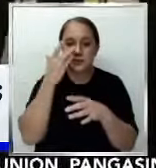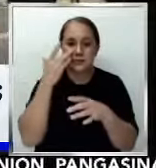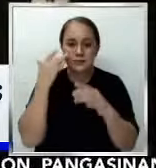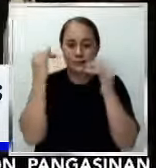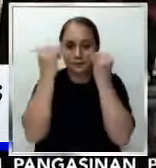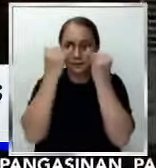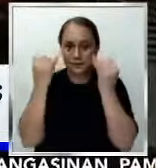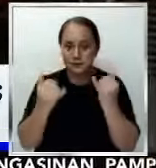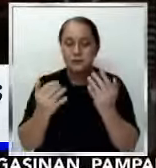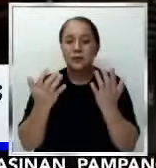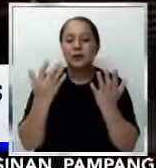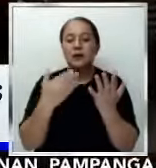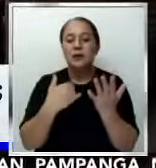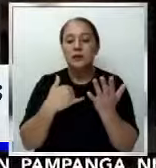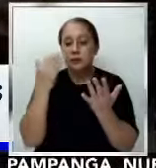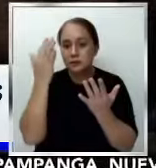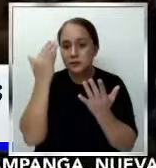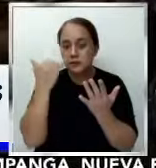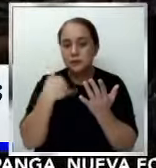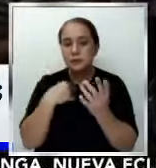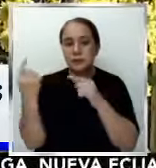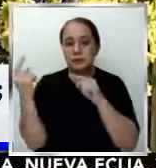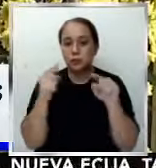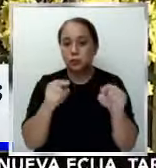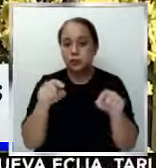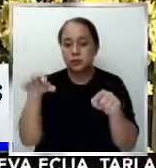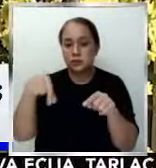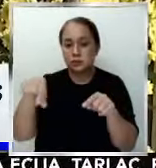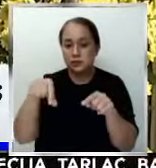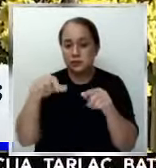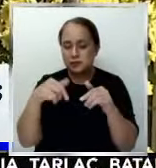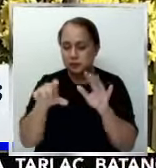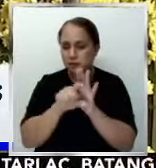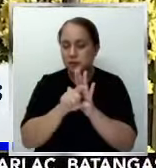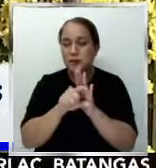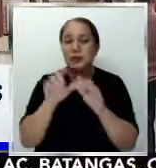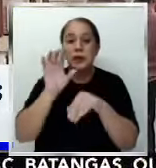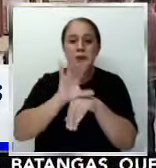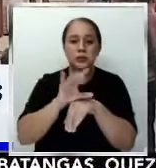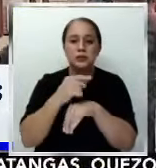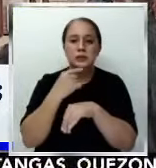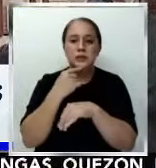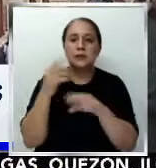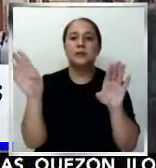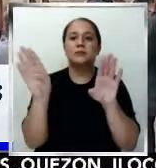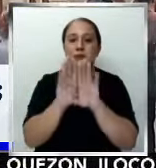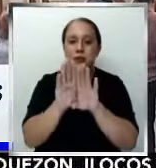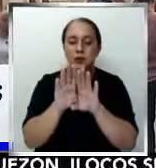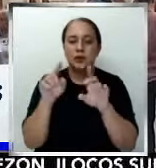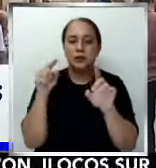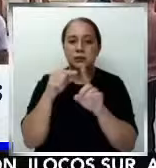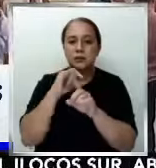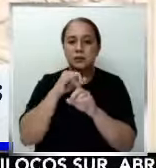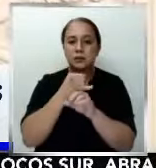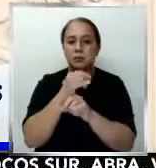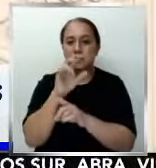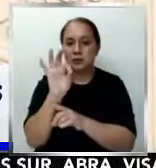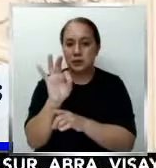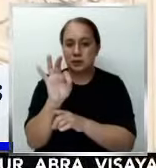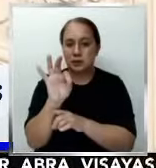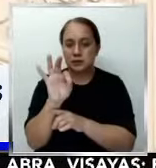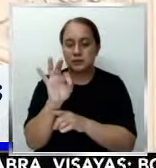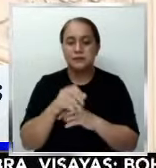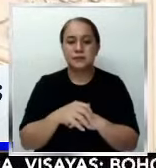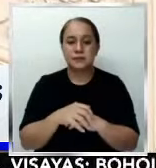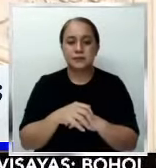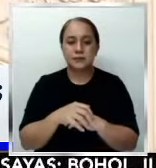na mismong pagdalo ng misa sa Quiapo Church. Ang mismong simbahan, sarado hanggang sa January 9 ang mismong araw ng pista.